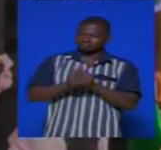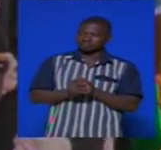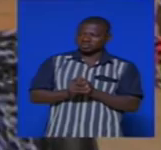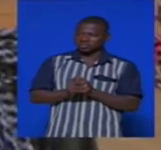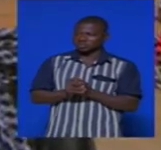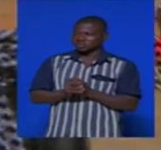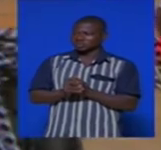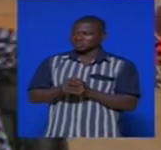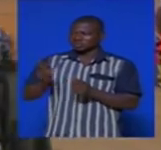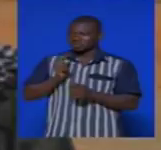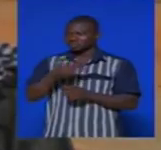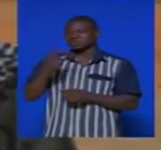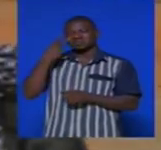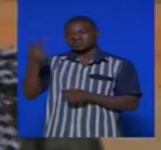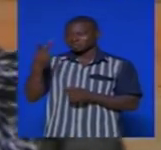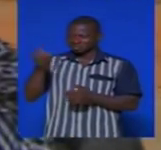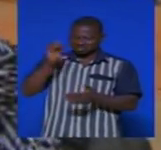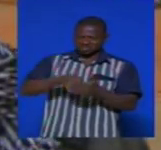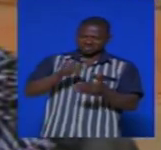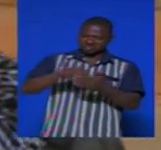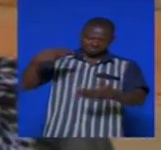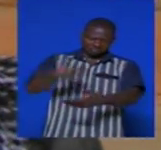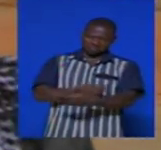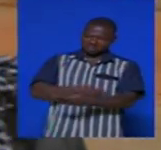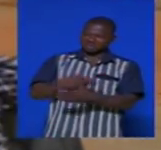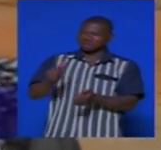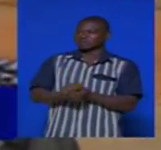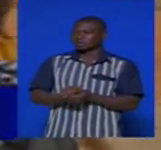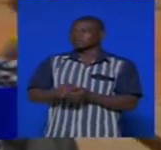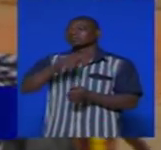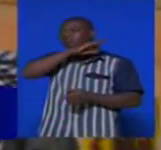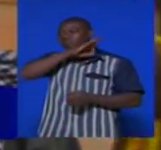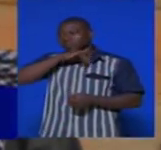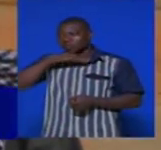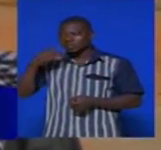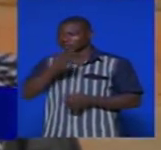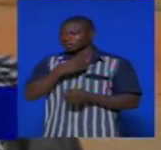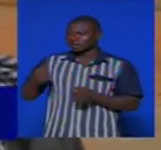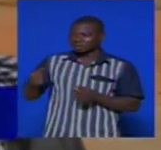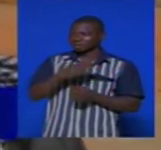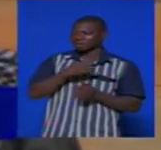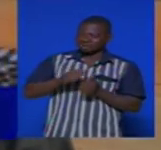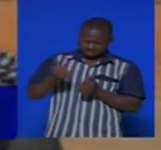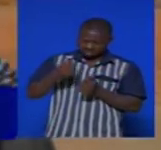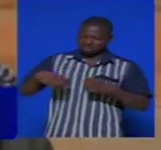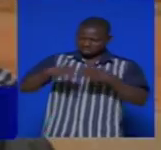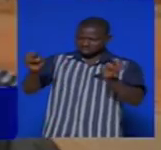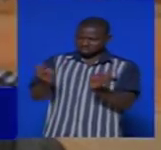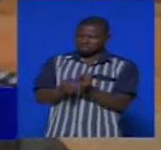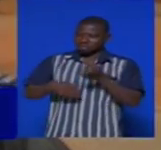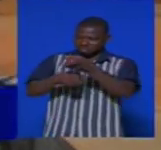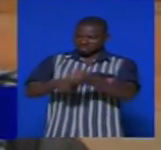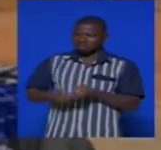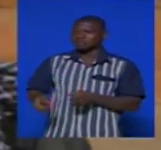Nous avons vu des semences améliorées, des engrais et des équipements agricoles adaptés à notre région. Cela